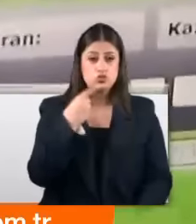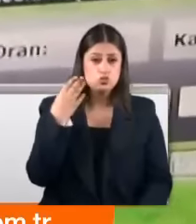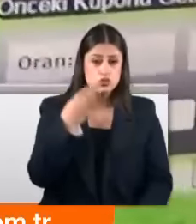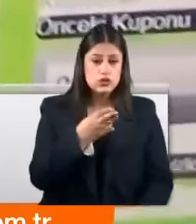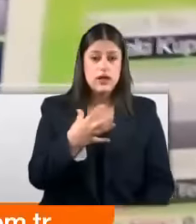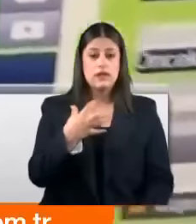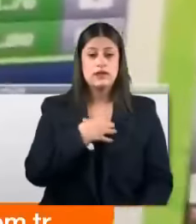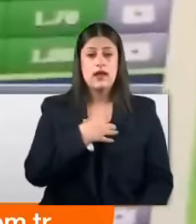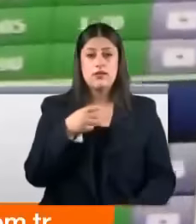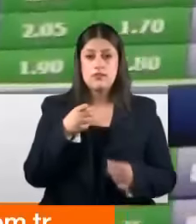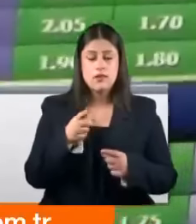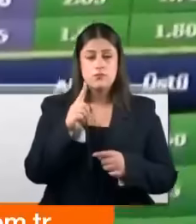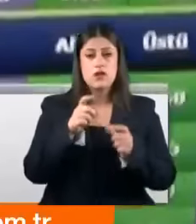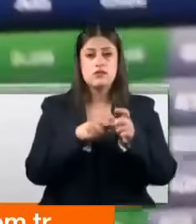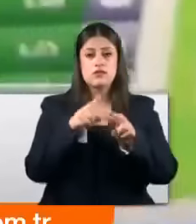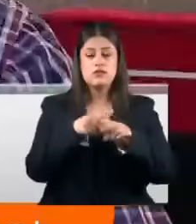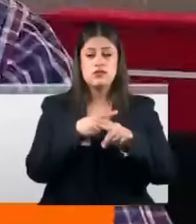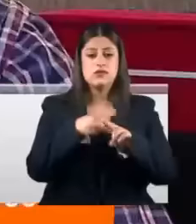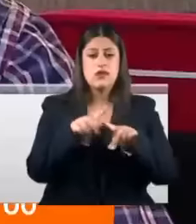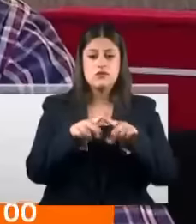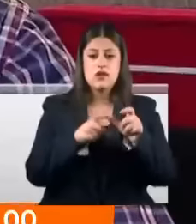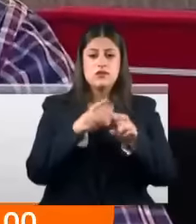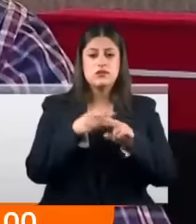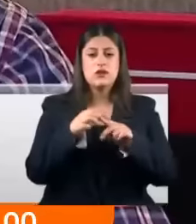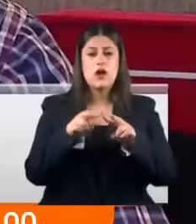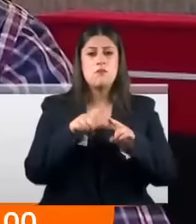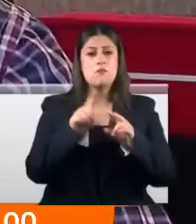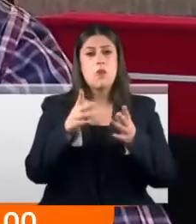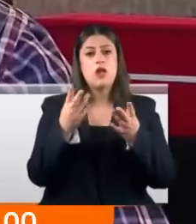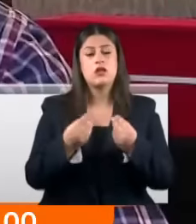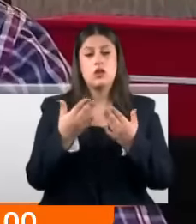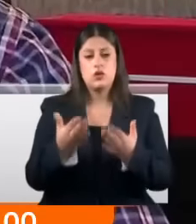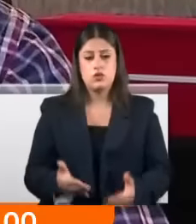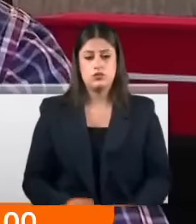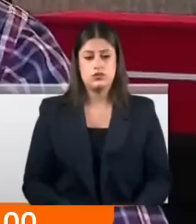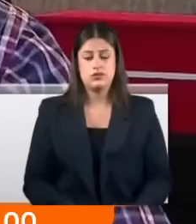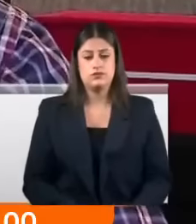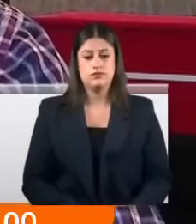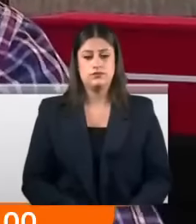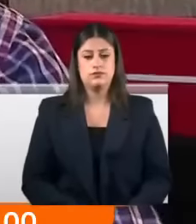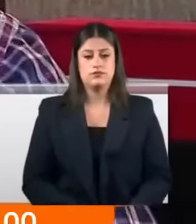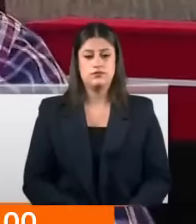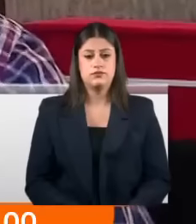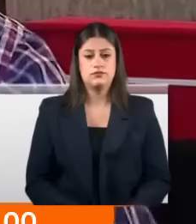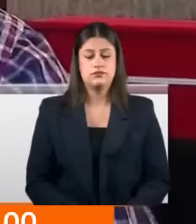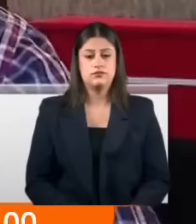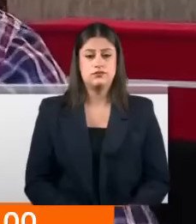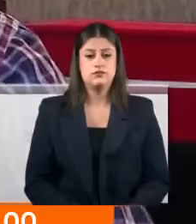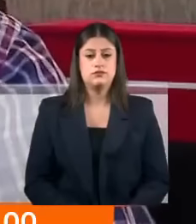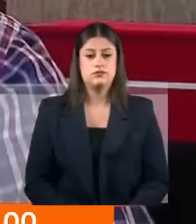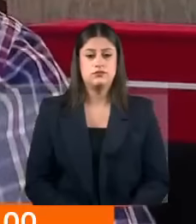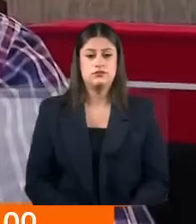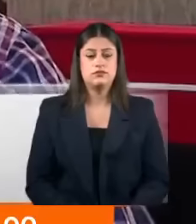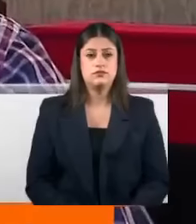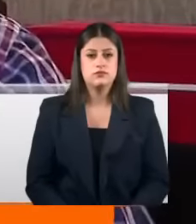kendilerini sazan sarmalının içinde buldular. En az 100 milyon lira civarı koca Türkiye'yi dolandırmış. Türkiye'yi